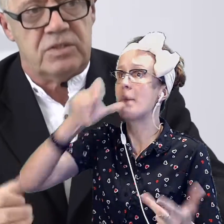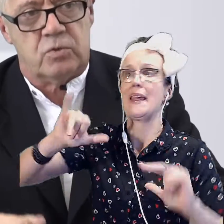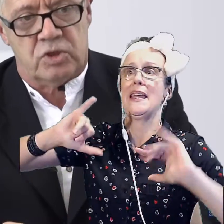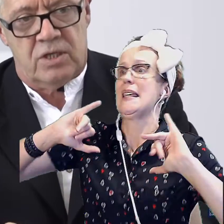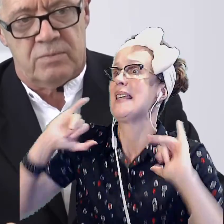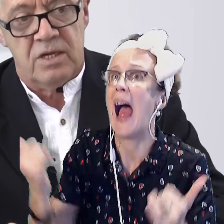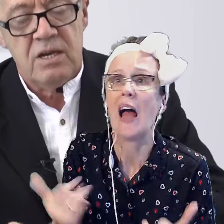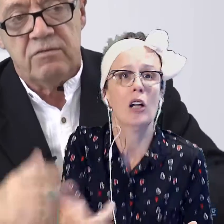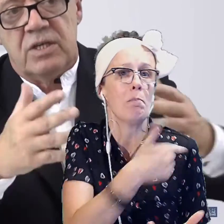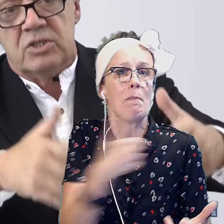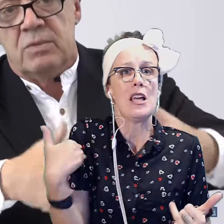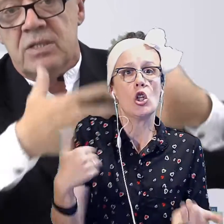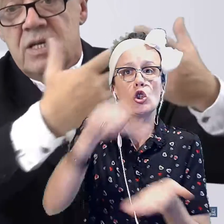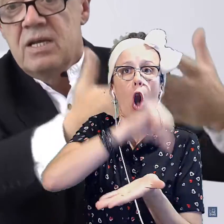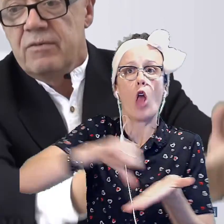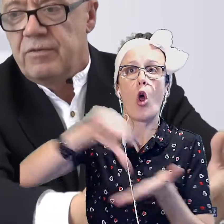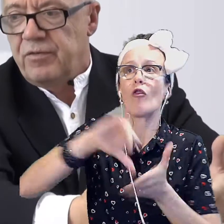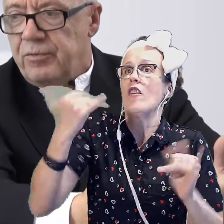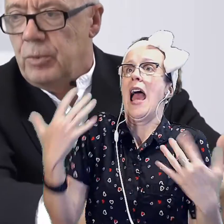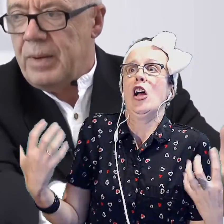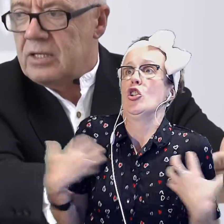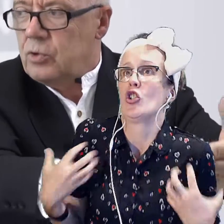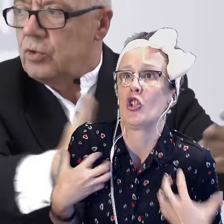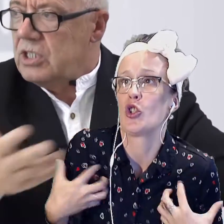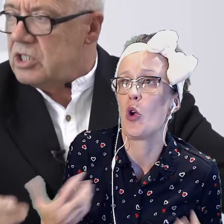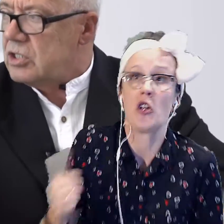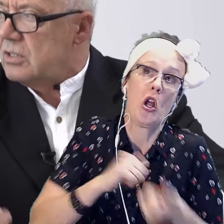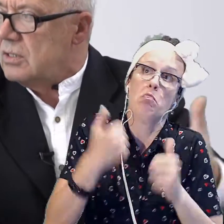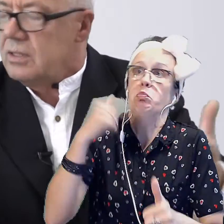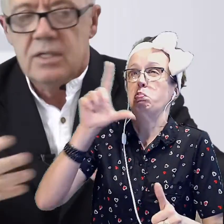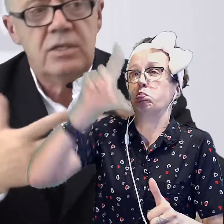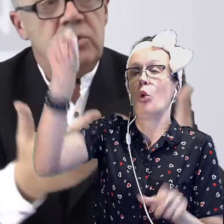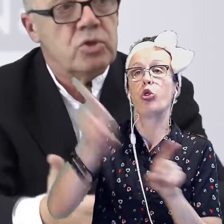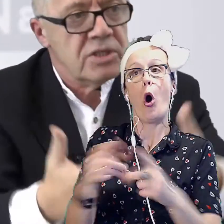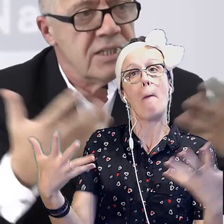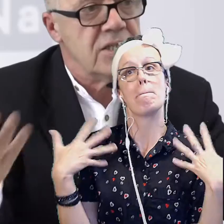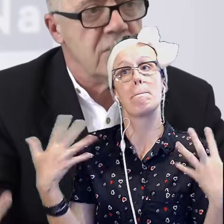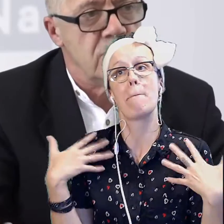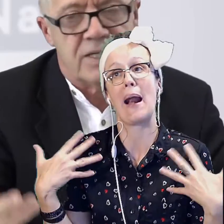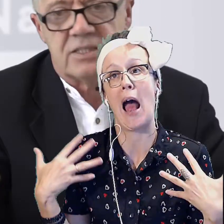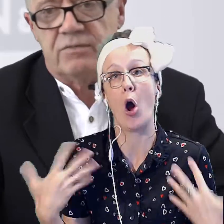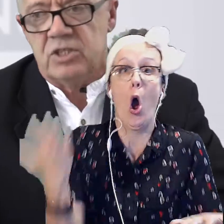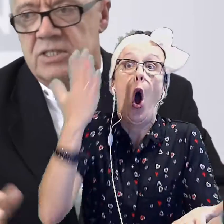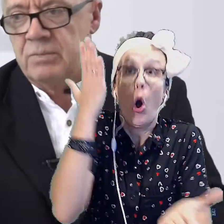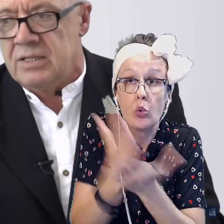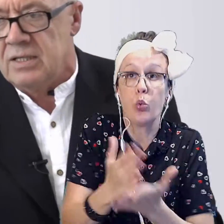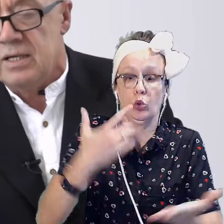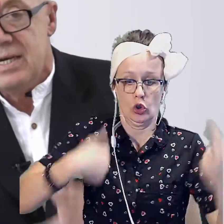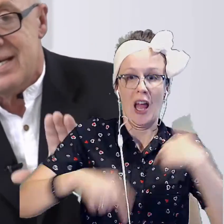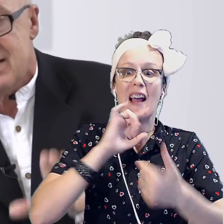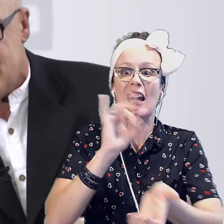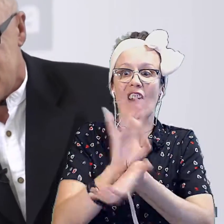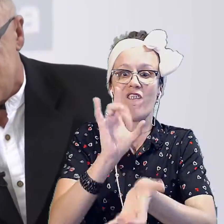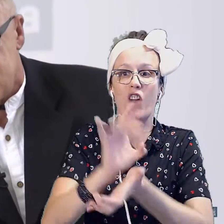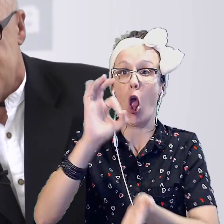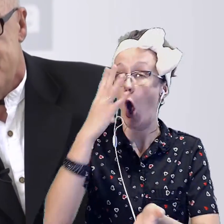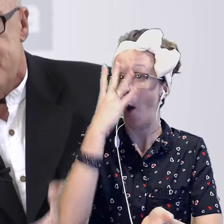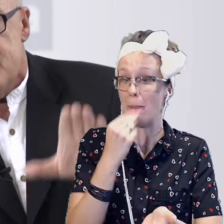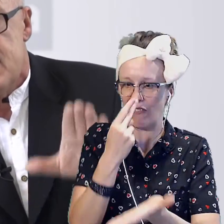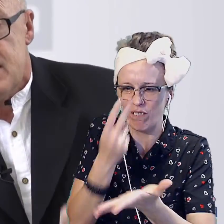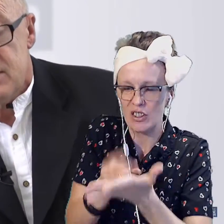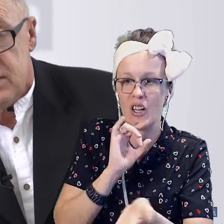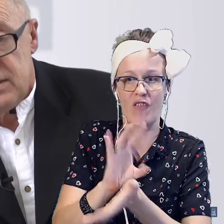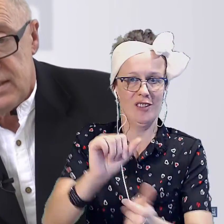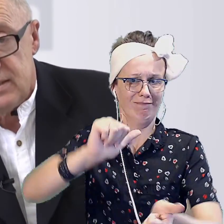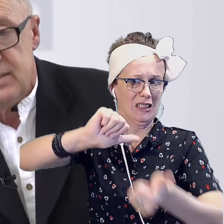w jakim środowisku żyjemy żyjemy w do parku gdzieś i już nasze obrazki się zmieni niestety